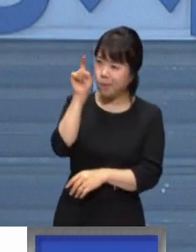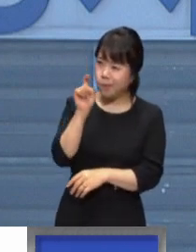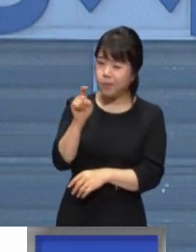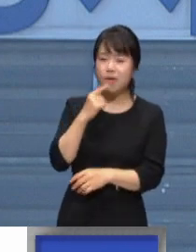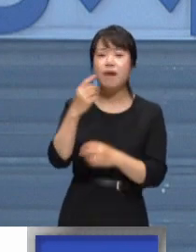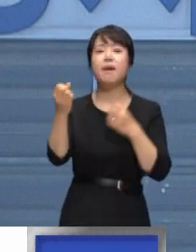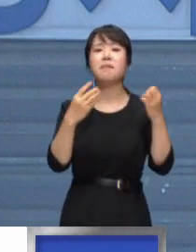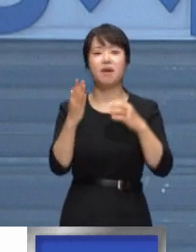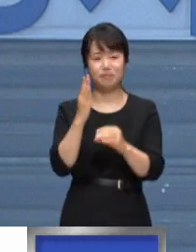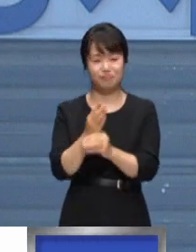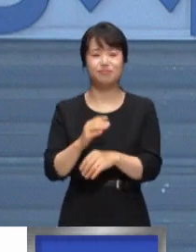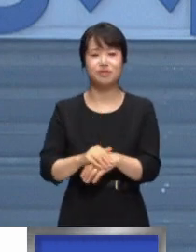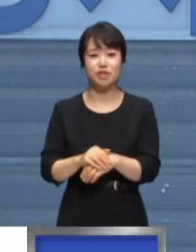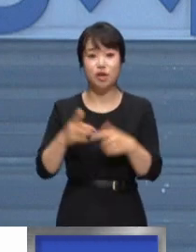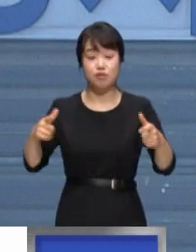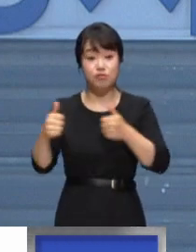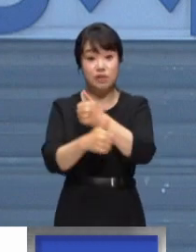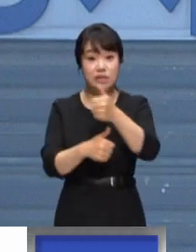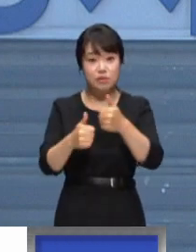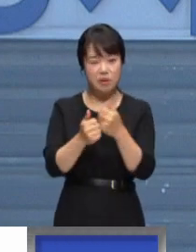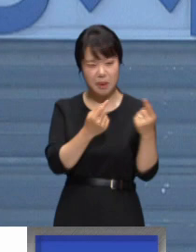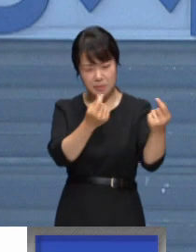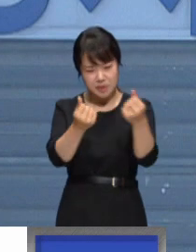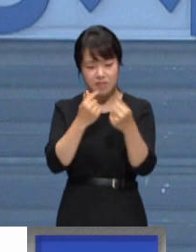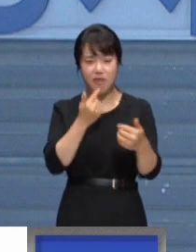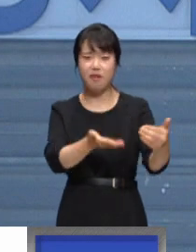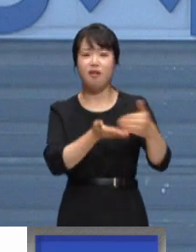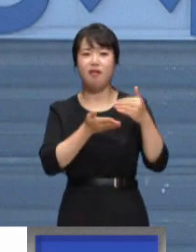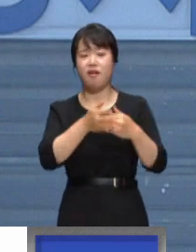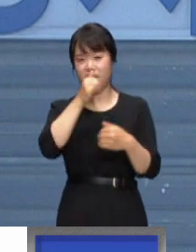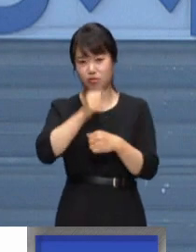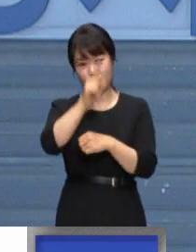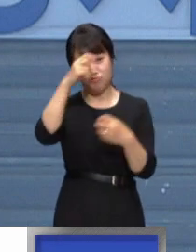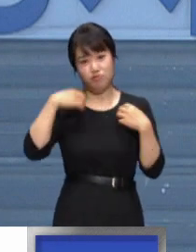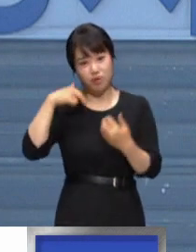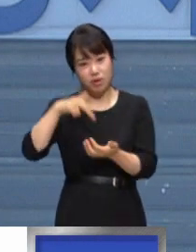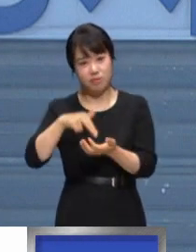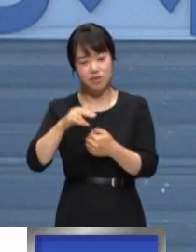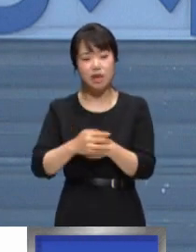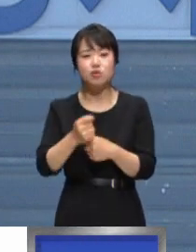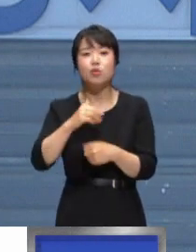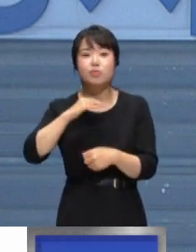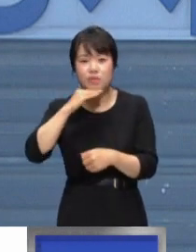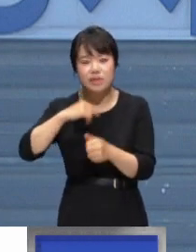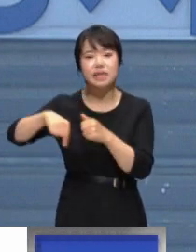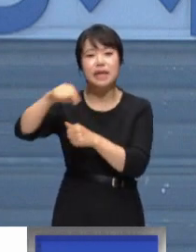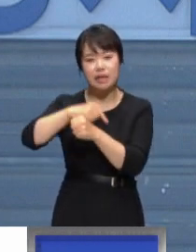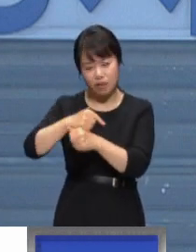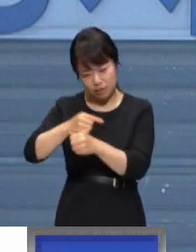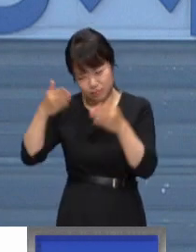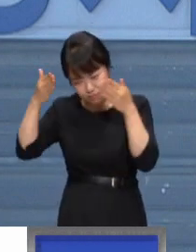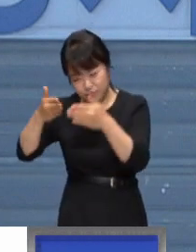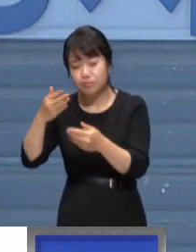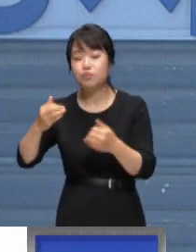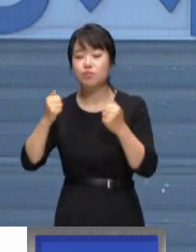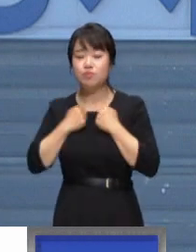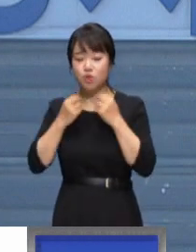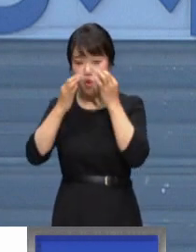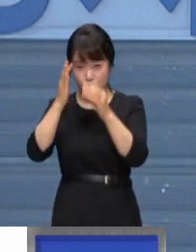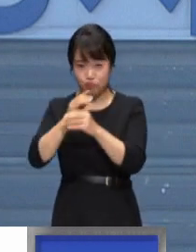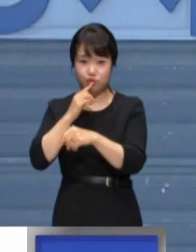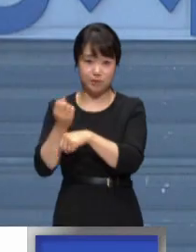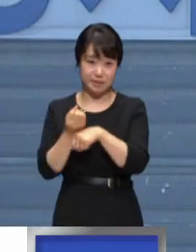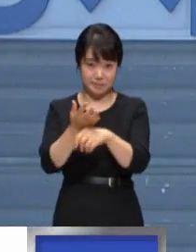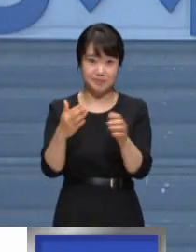말이 무성합니다. 구의회에서도 비슷한 지적이 나왔는데 구청 측은 공간혁신구역 사업에 기대를 걸고 있습니다. 김진중